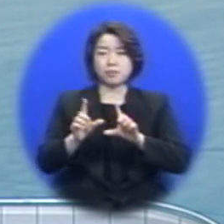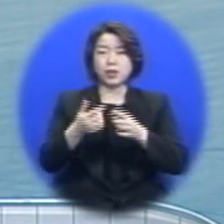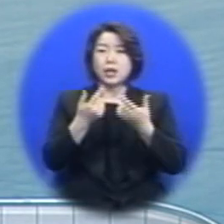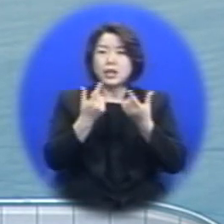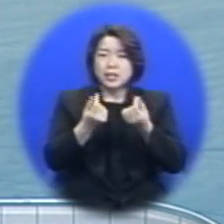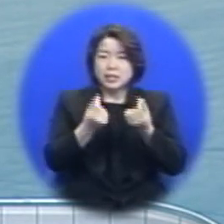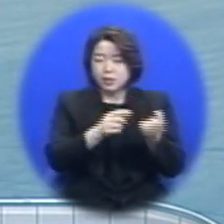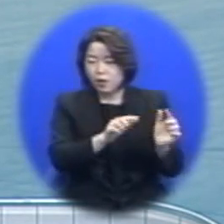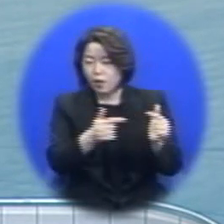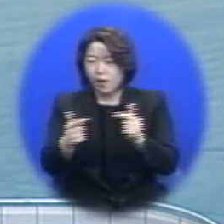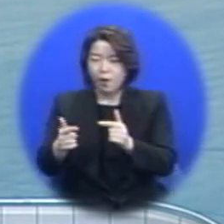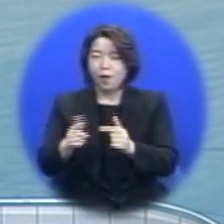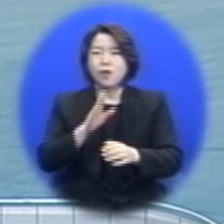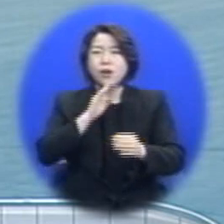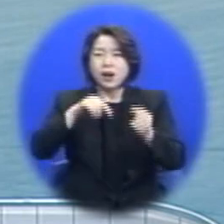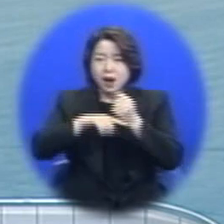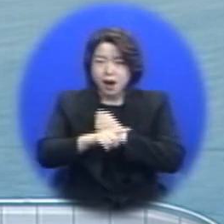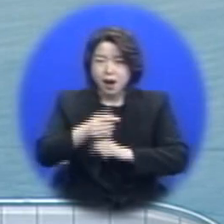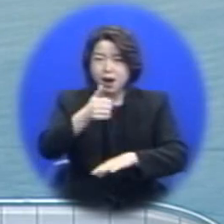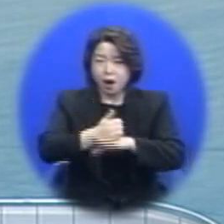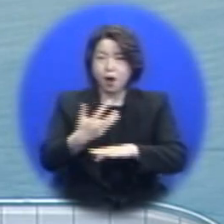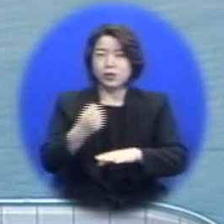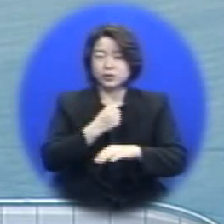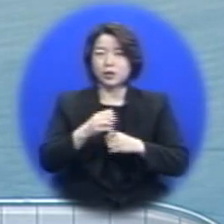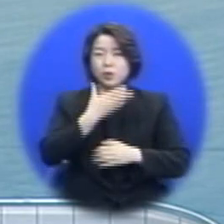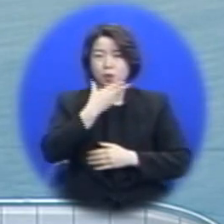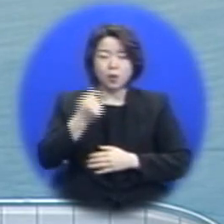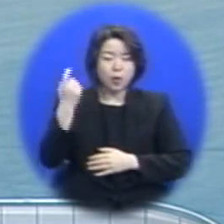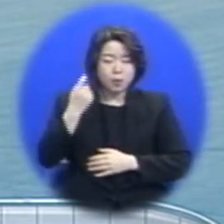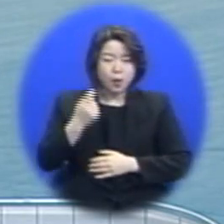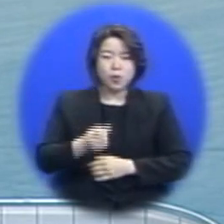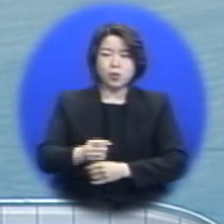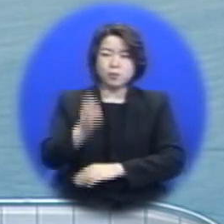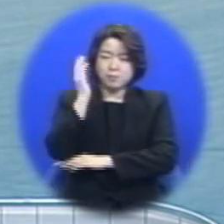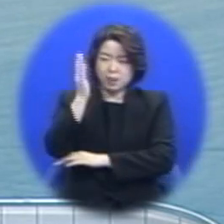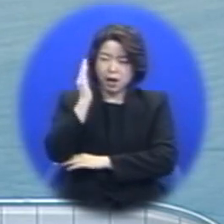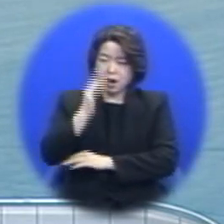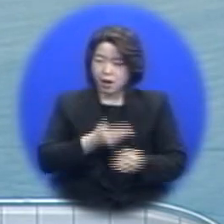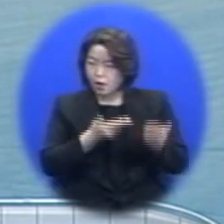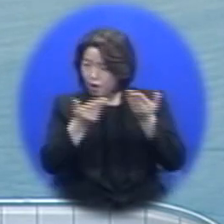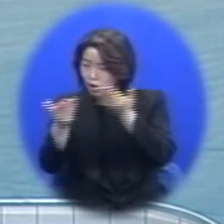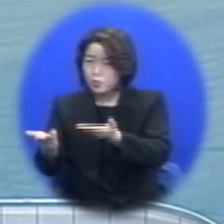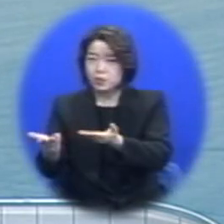계속해서 진리를 결론 삼고 복음을 복음으로 이야기를 해 주었기 때문에